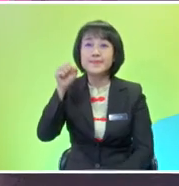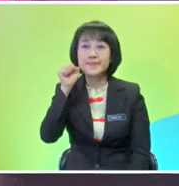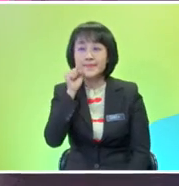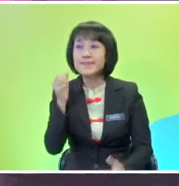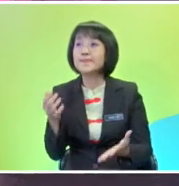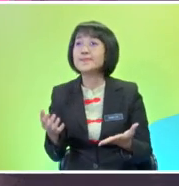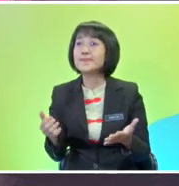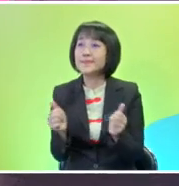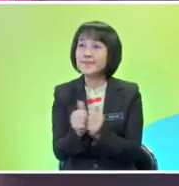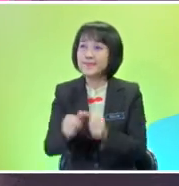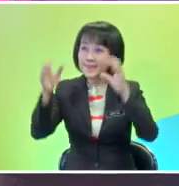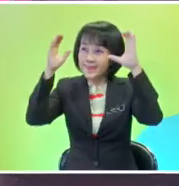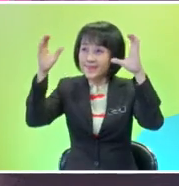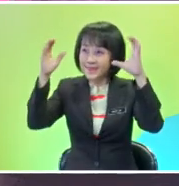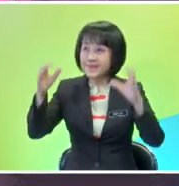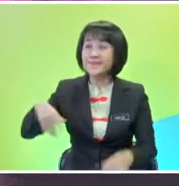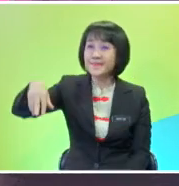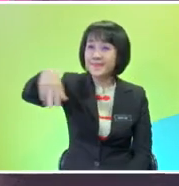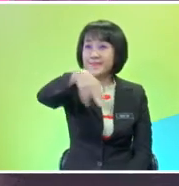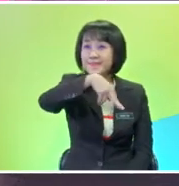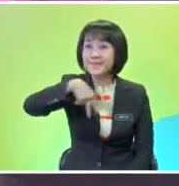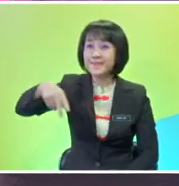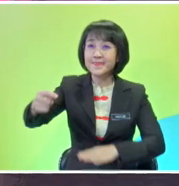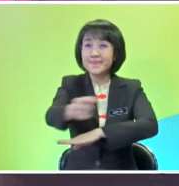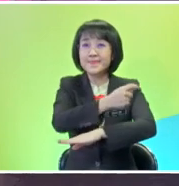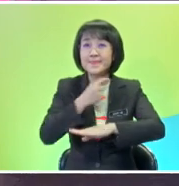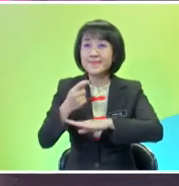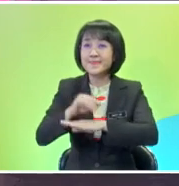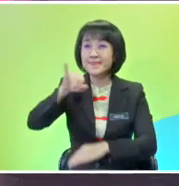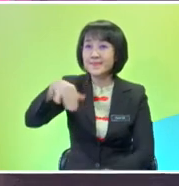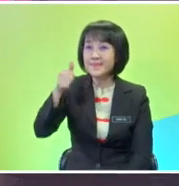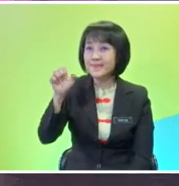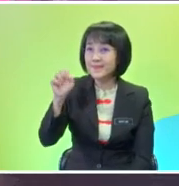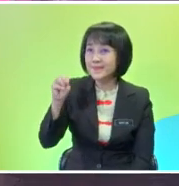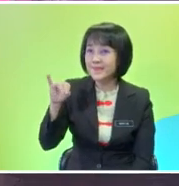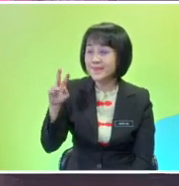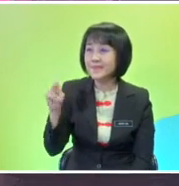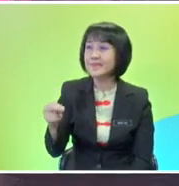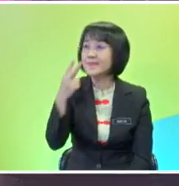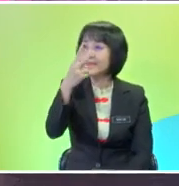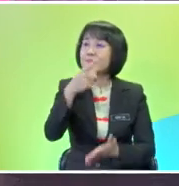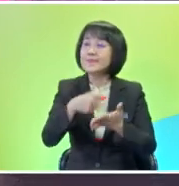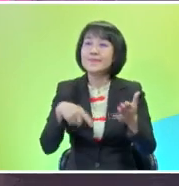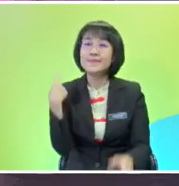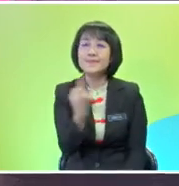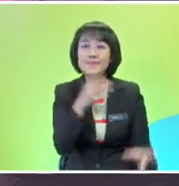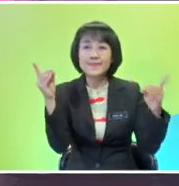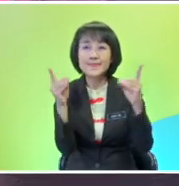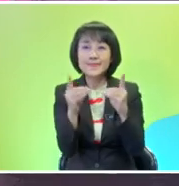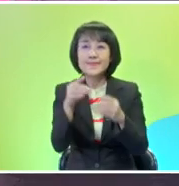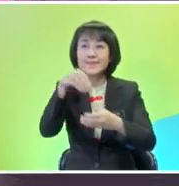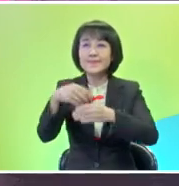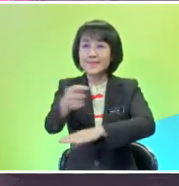bersia-sia di taman yasmin kita nak tengok Apa pula yang kita jumpa dekat taman kita ni kita akan berhenti berat seketika kita akan